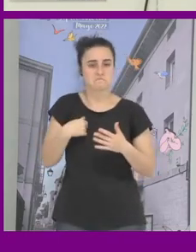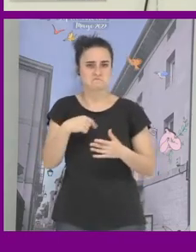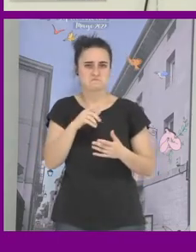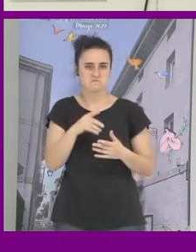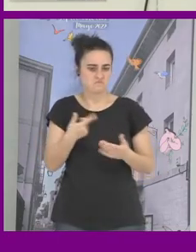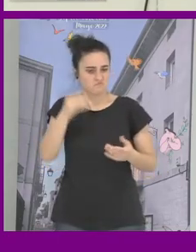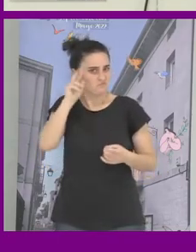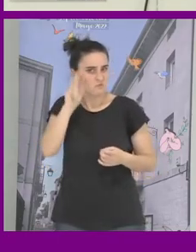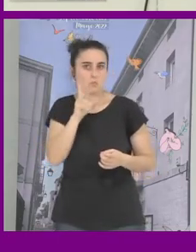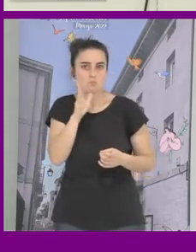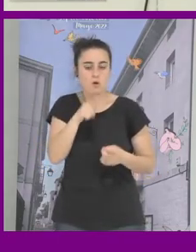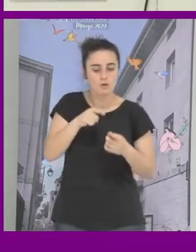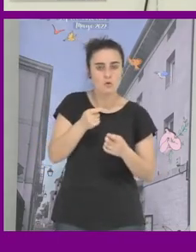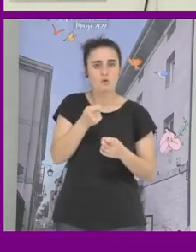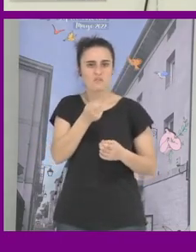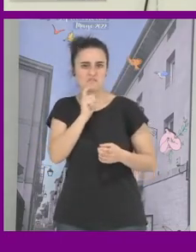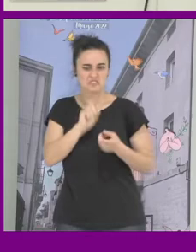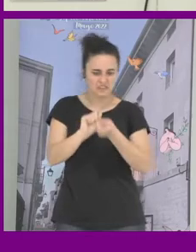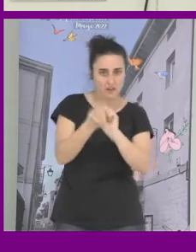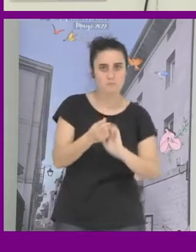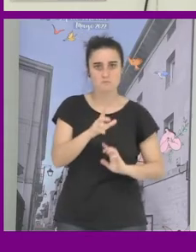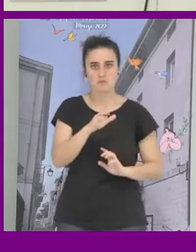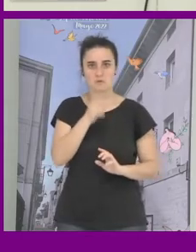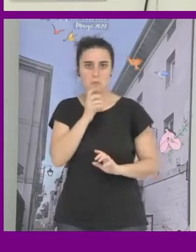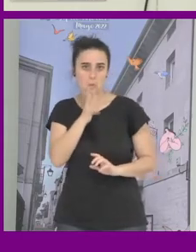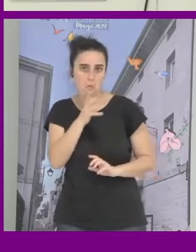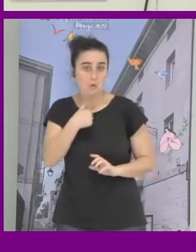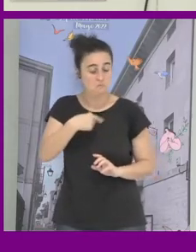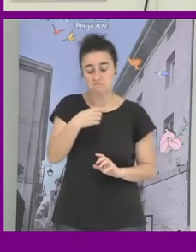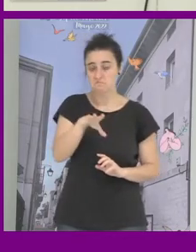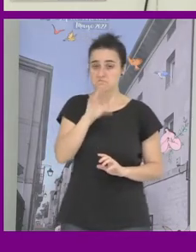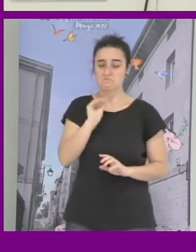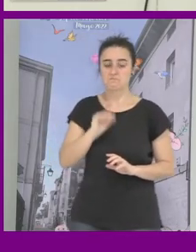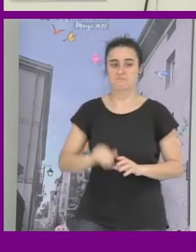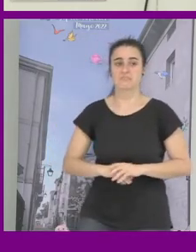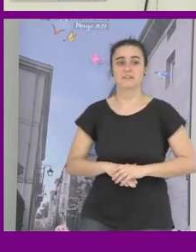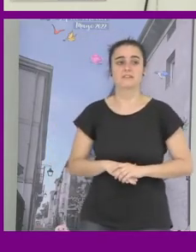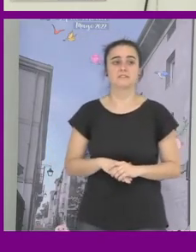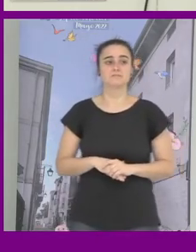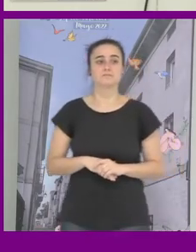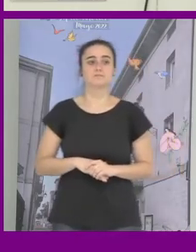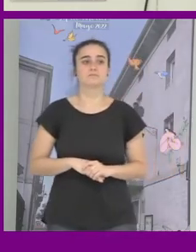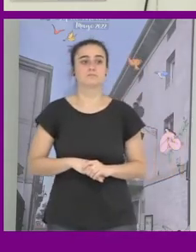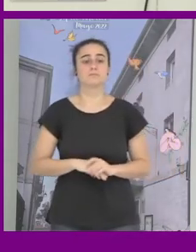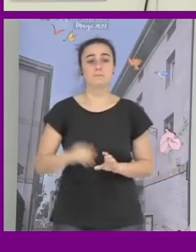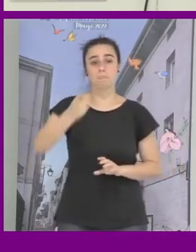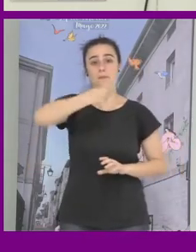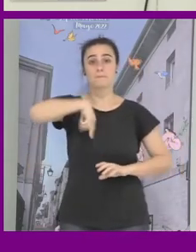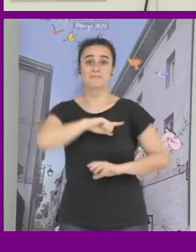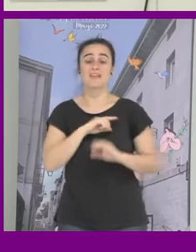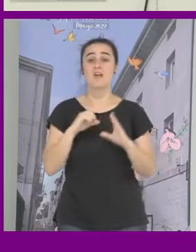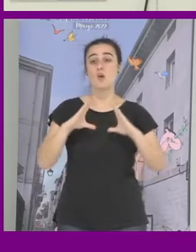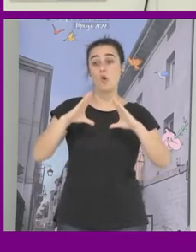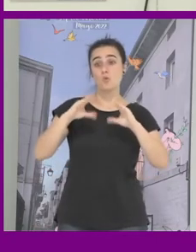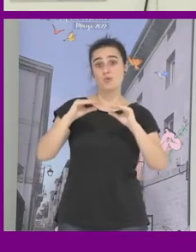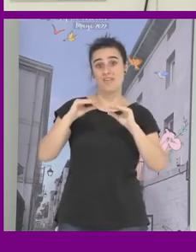zaila hori, ba, ba, baldintza hori kentzea. Bestetik boierontzat, ba, autogestiorako bide